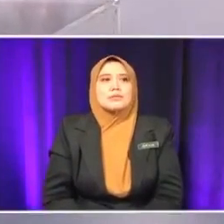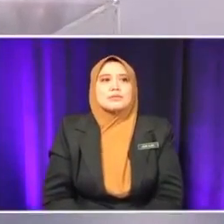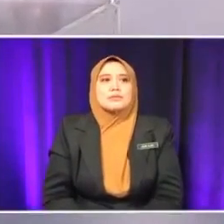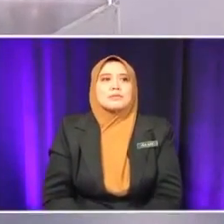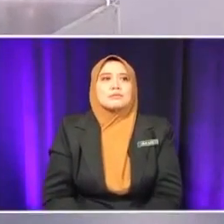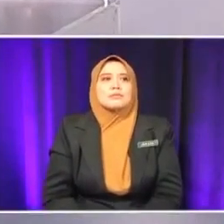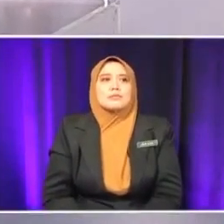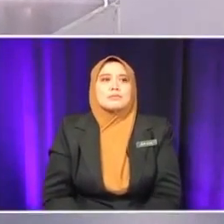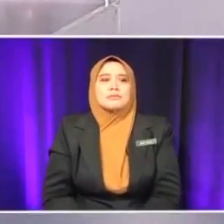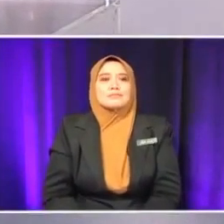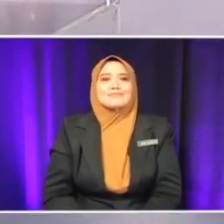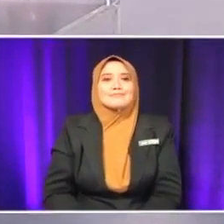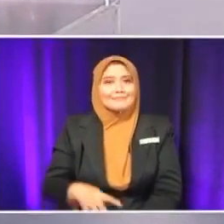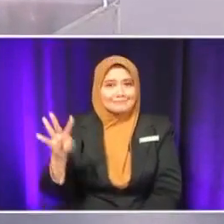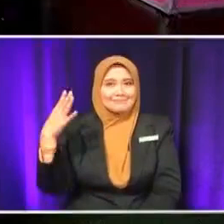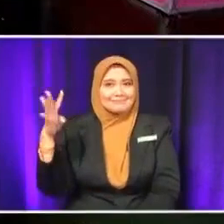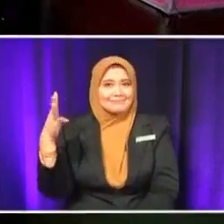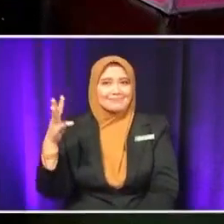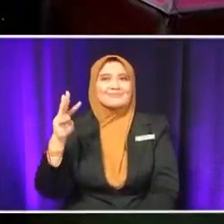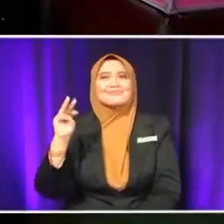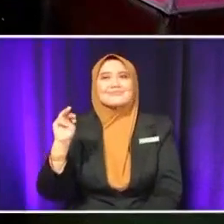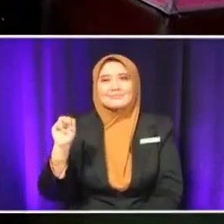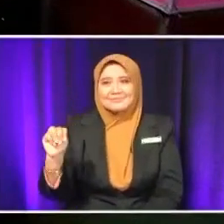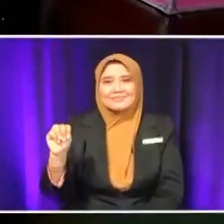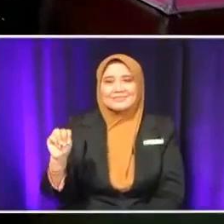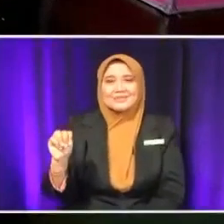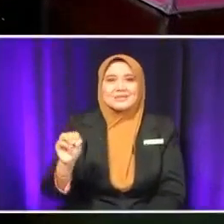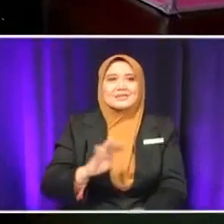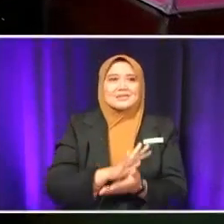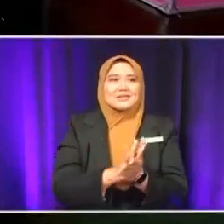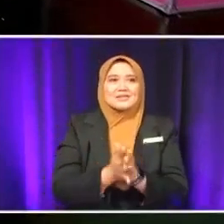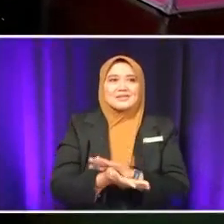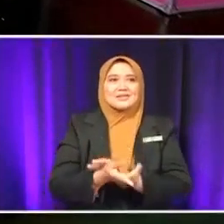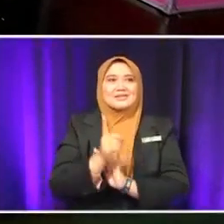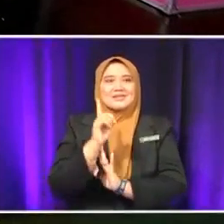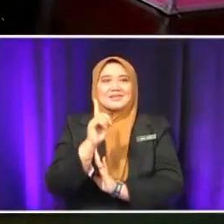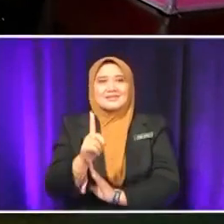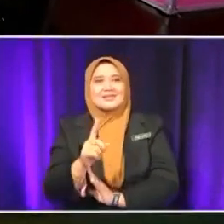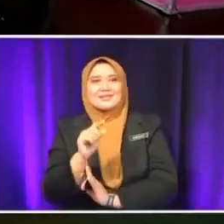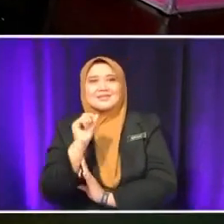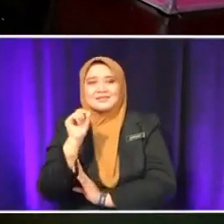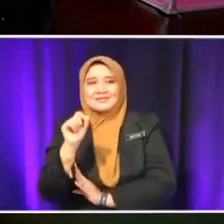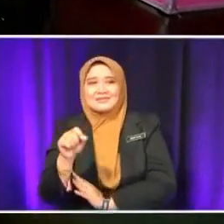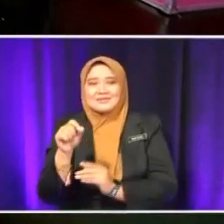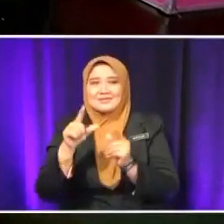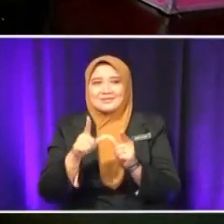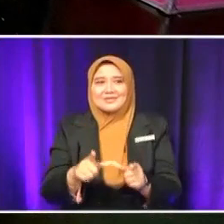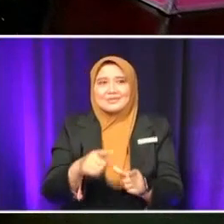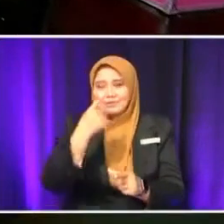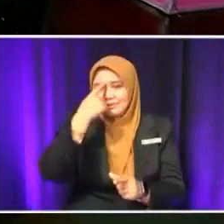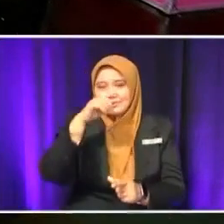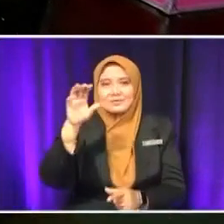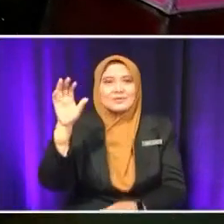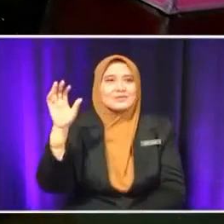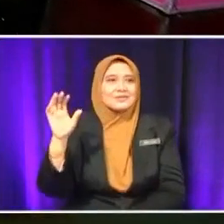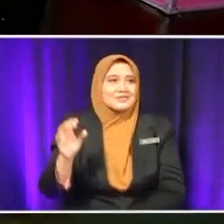Kita dapat 14 meter. Betul, 14 meter. Jadi satu pelekat untuk Chris. Nampaknya cikgu, ketua kelas dia tengok